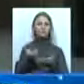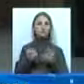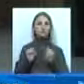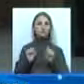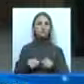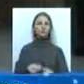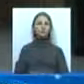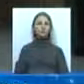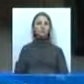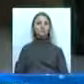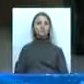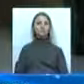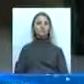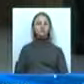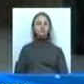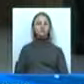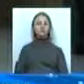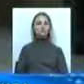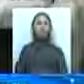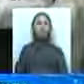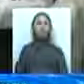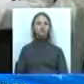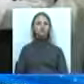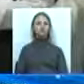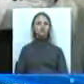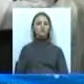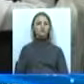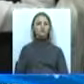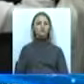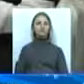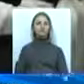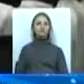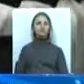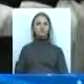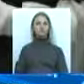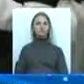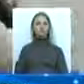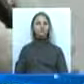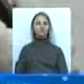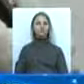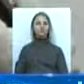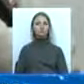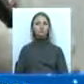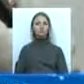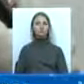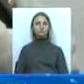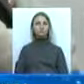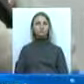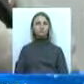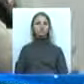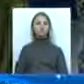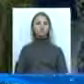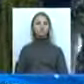асыраймын деушілер тек облыс көлемінде ғана емес, сондай-ақ Қазақстанның барлық өңірінен іздеп өз отбасына қабылдауына әбден болады. Айгүл